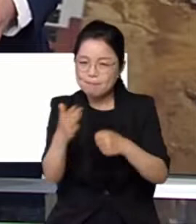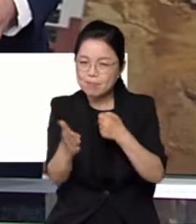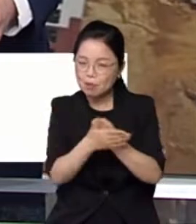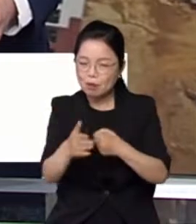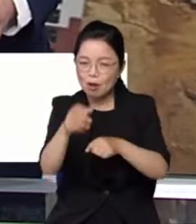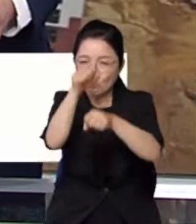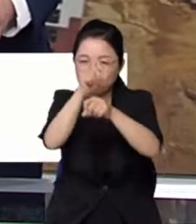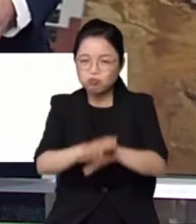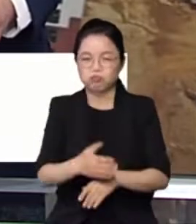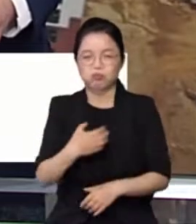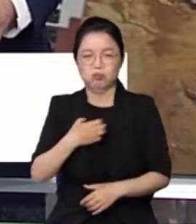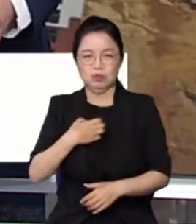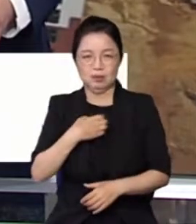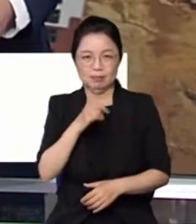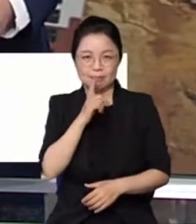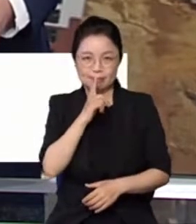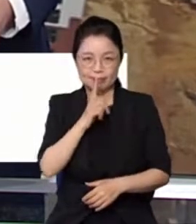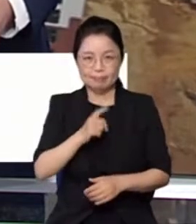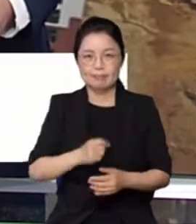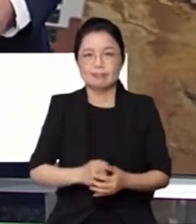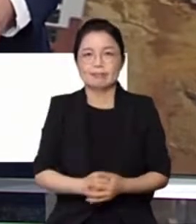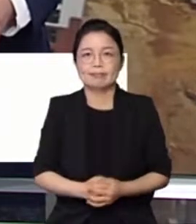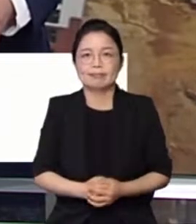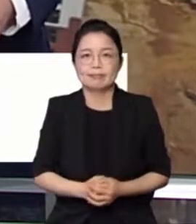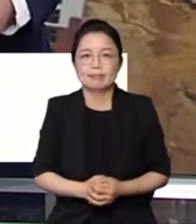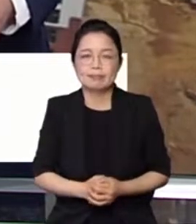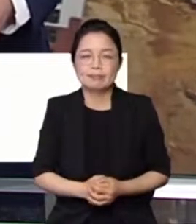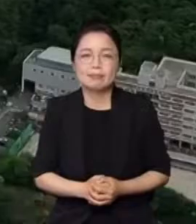처했습니다 박승현 기자가 취재했습니다